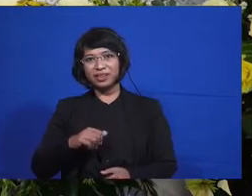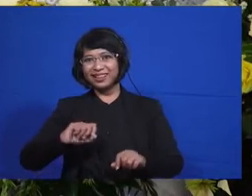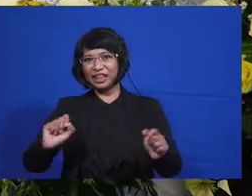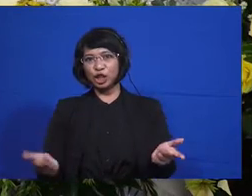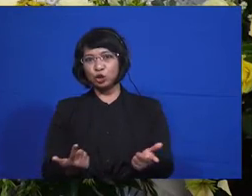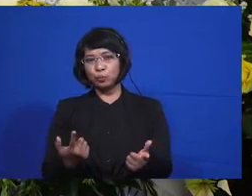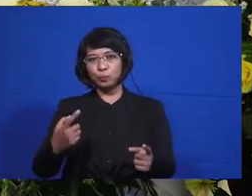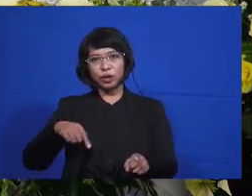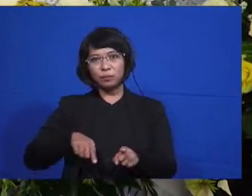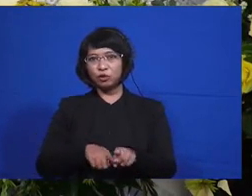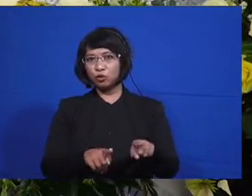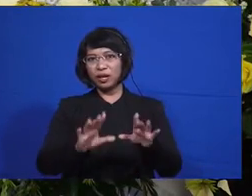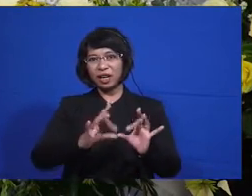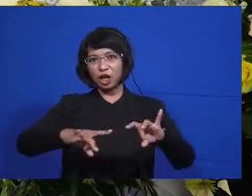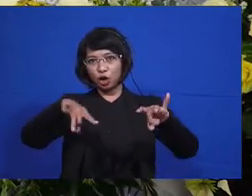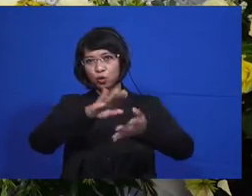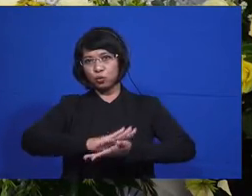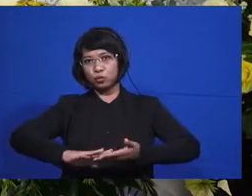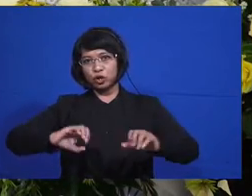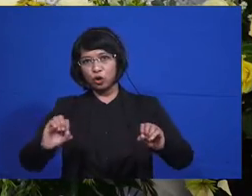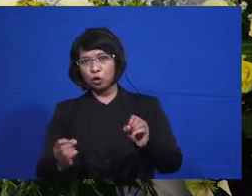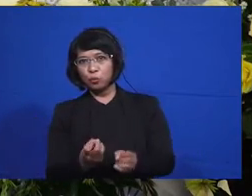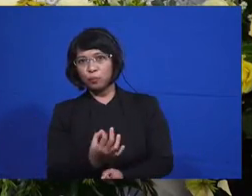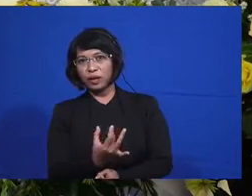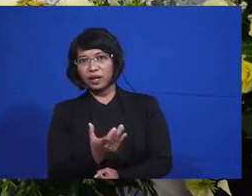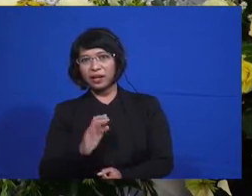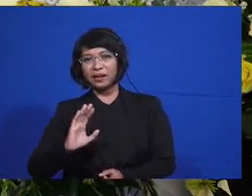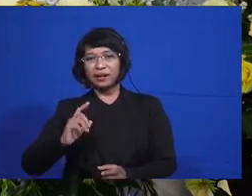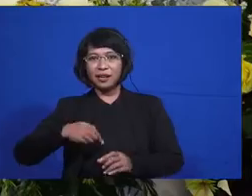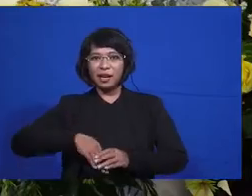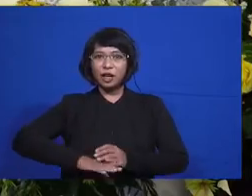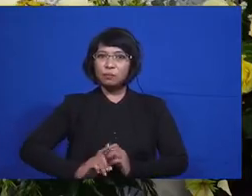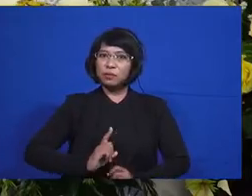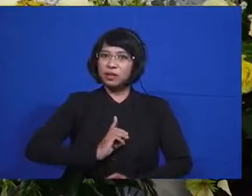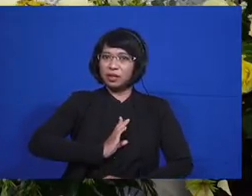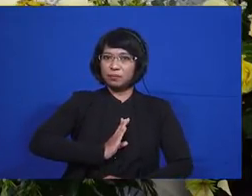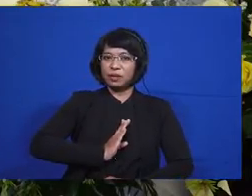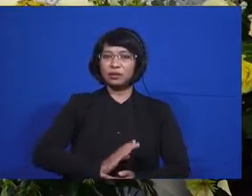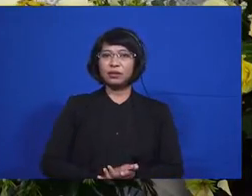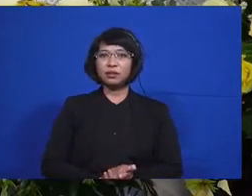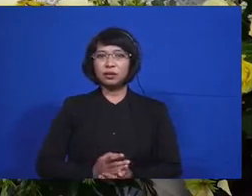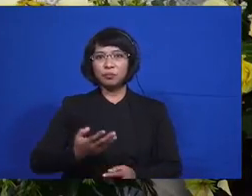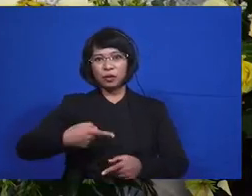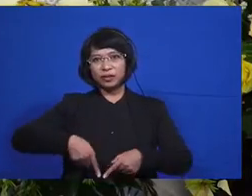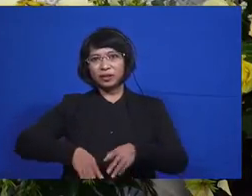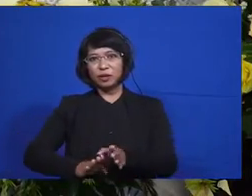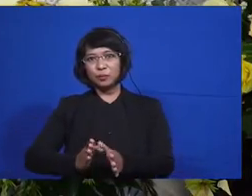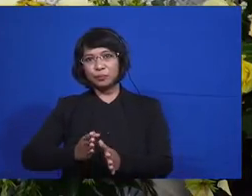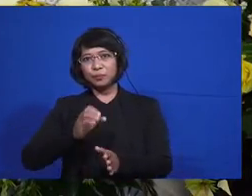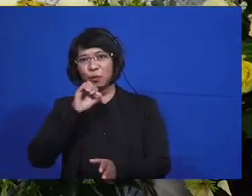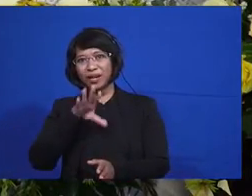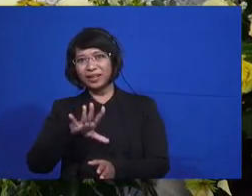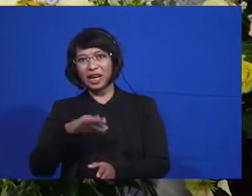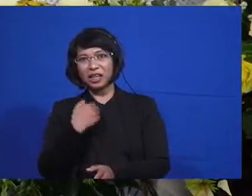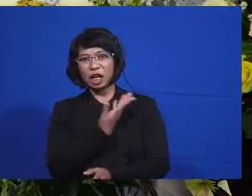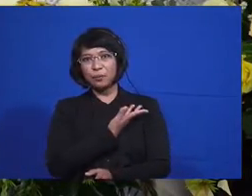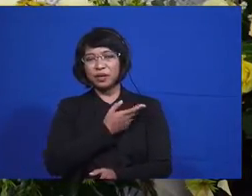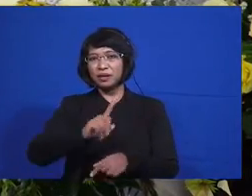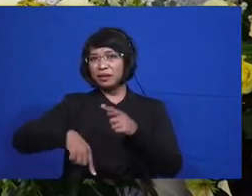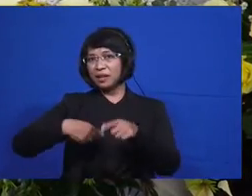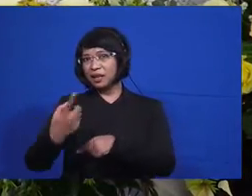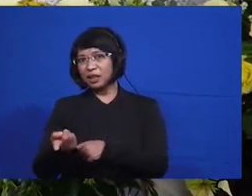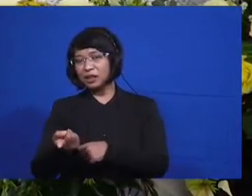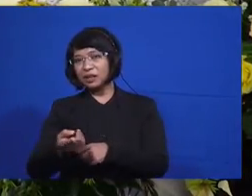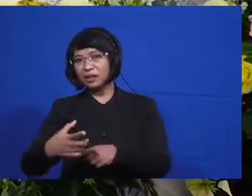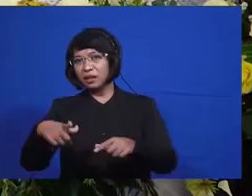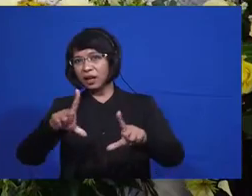tuntunan Roh Kudus yang Kau kobarkan dalam diri kami dan melayani Engkau lewat pewartaan kami, hingga nantinya kami Kau padang